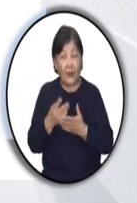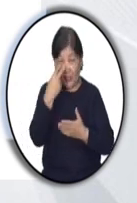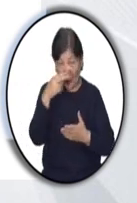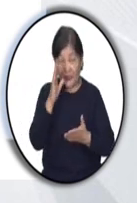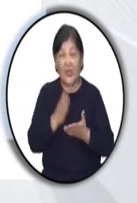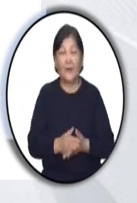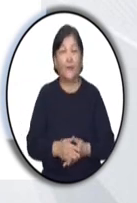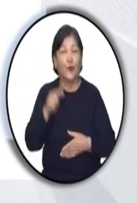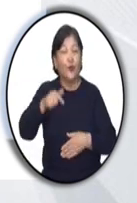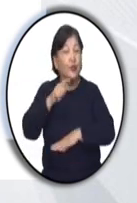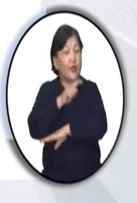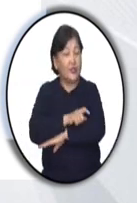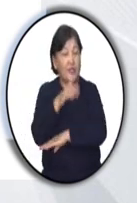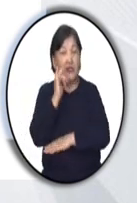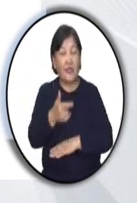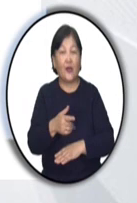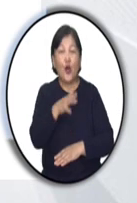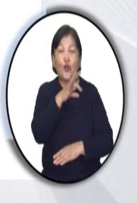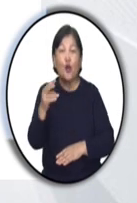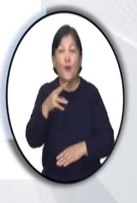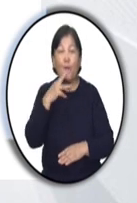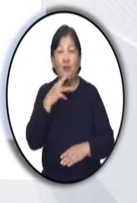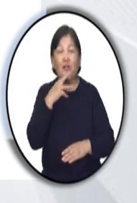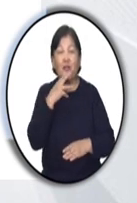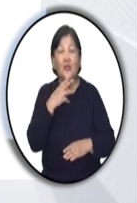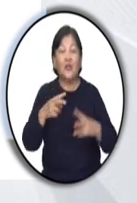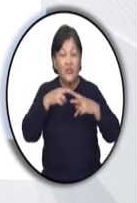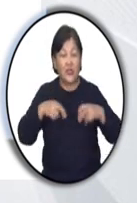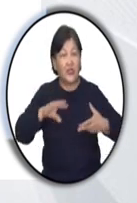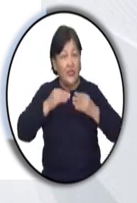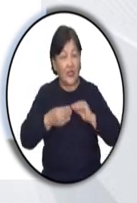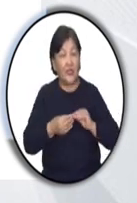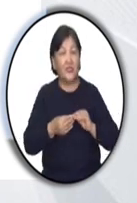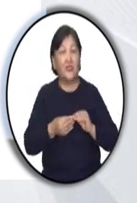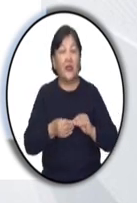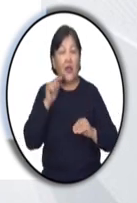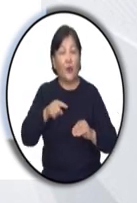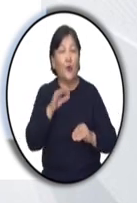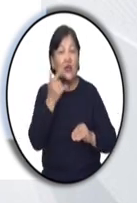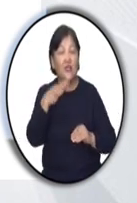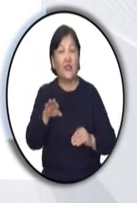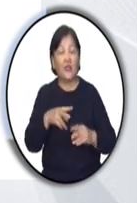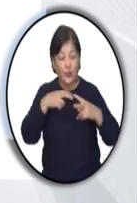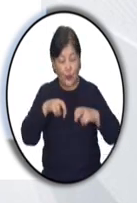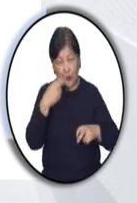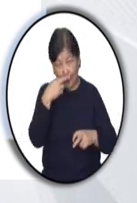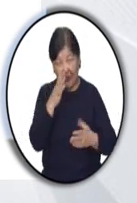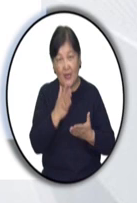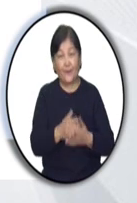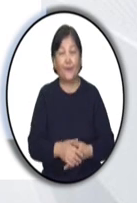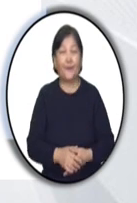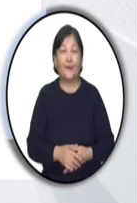гэсэн агуулгаар судлаа. За мөн өнөөдрийнхээ хичээлийг бүдээрээ тоон мэдээлэл дүн шинжилгээ хийх гэсэн энэ